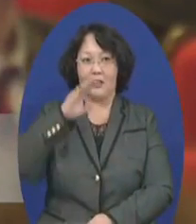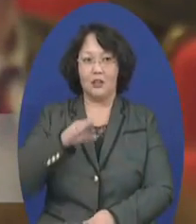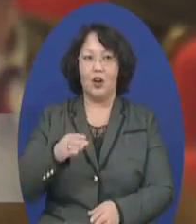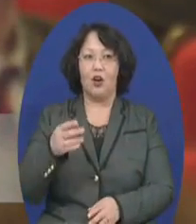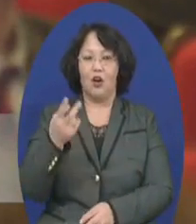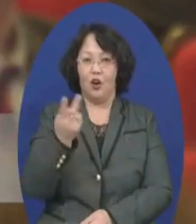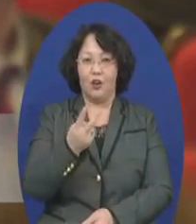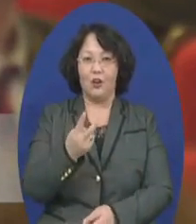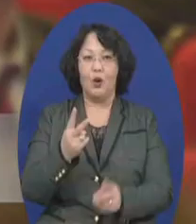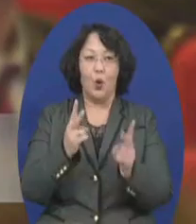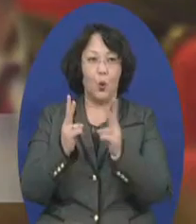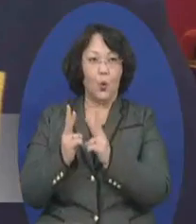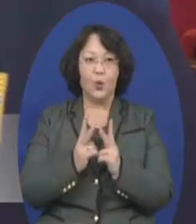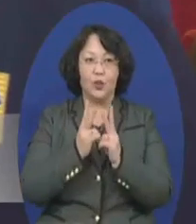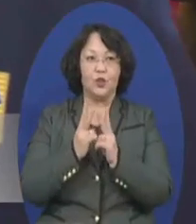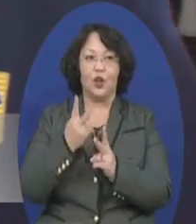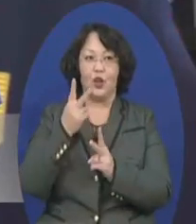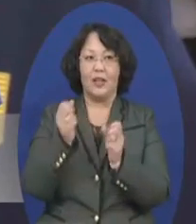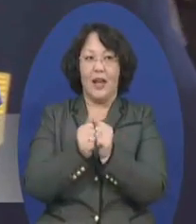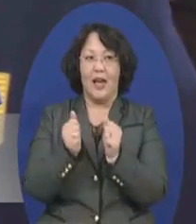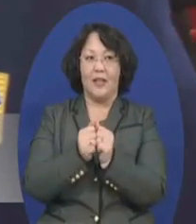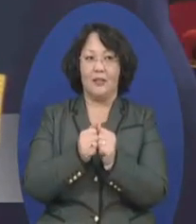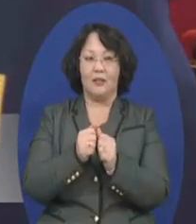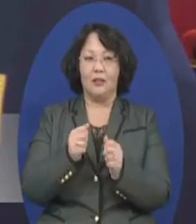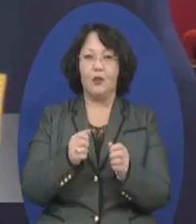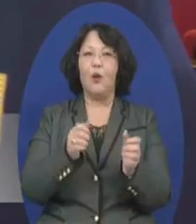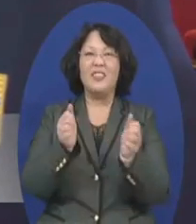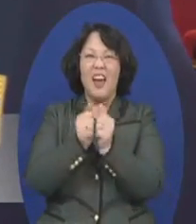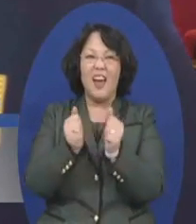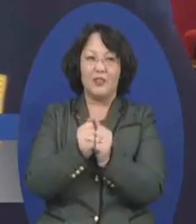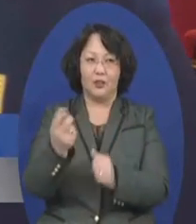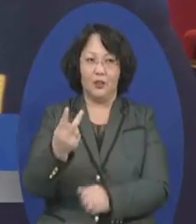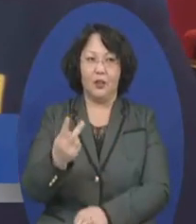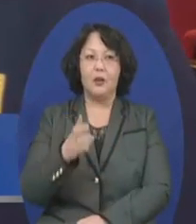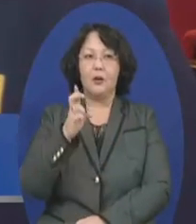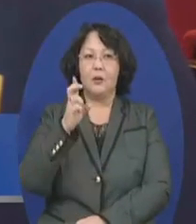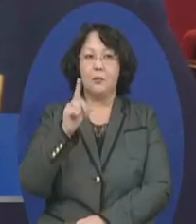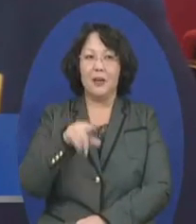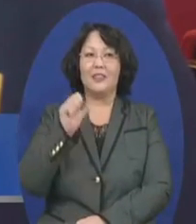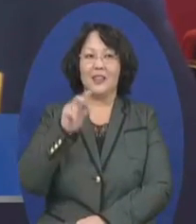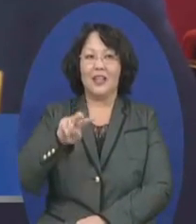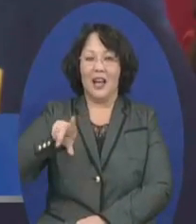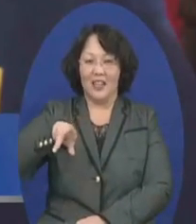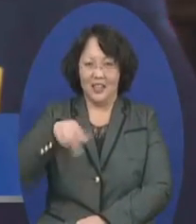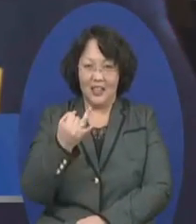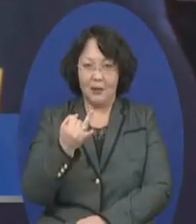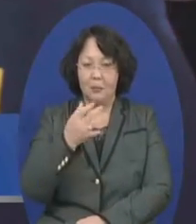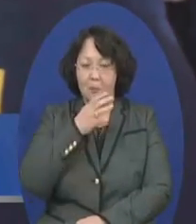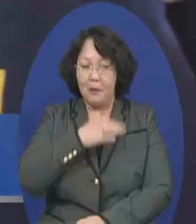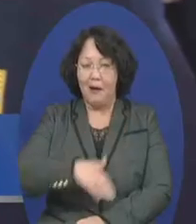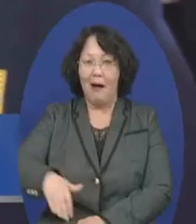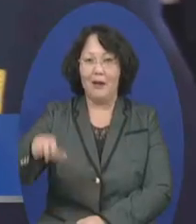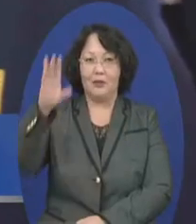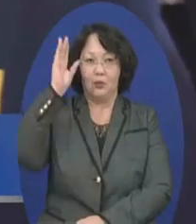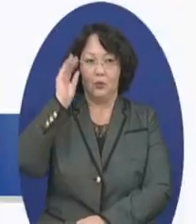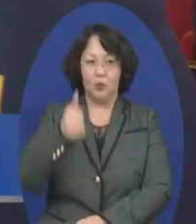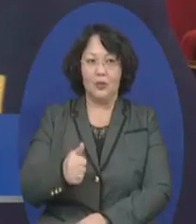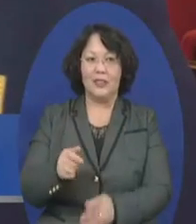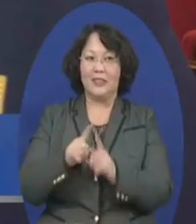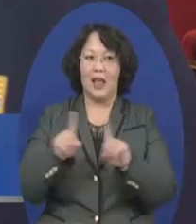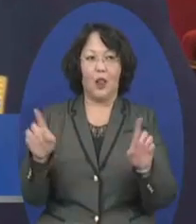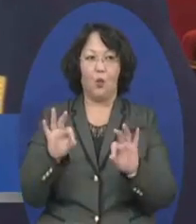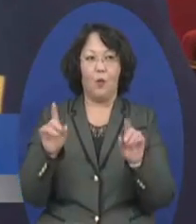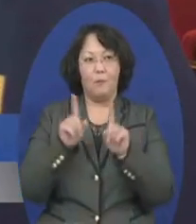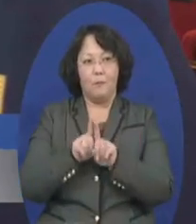хоёр найзыг онцолж байна. Хоёр бол одоо бэлтгэл ангиас хамтны сурсан хамгийн сайн найзууд. Тэгээд нэгнээсээ